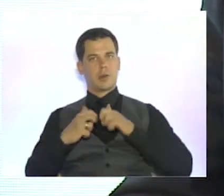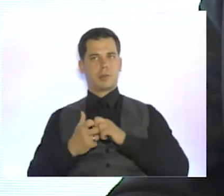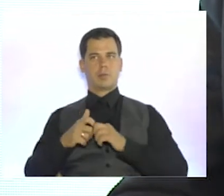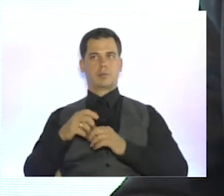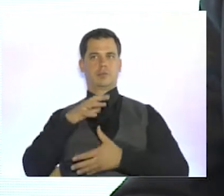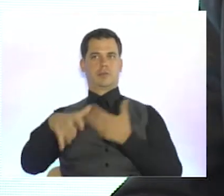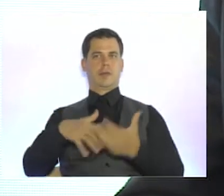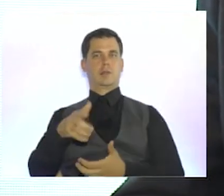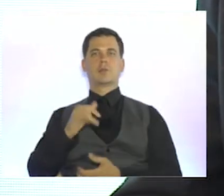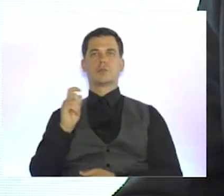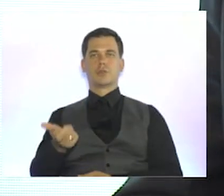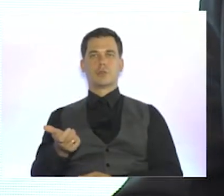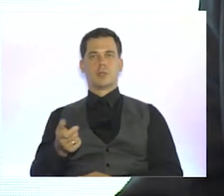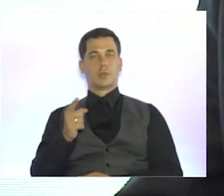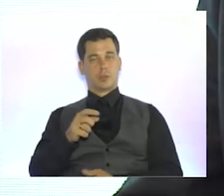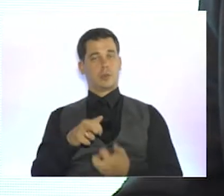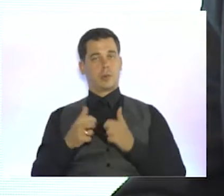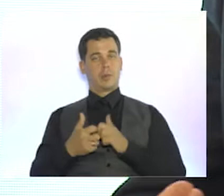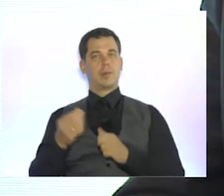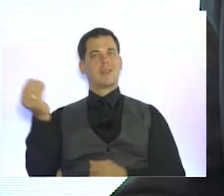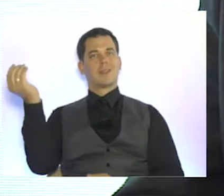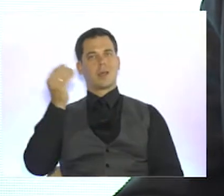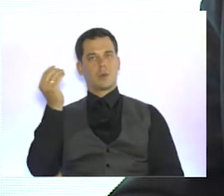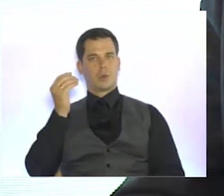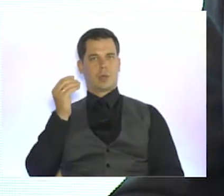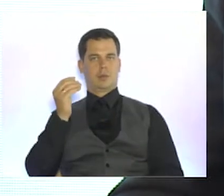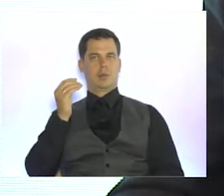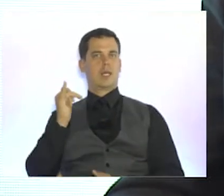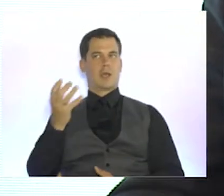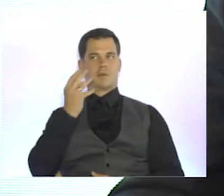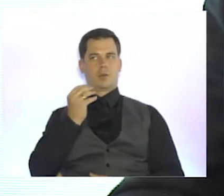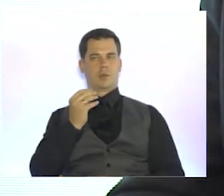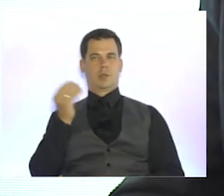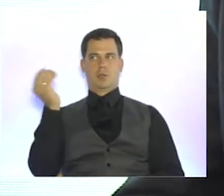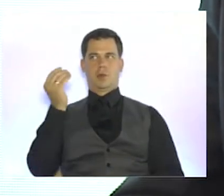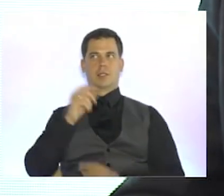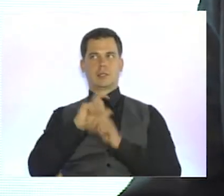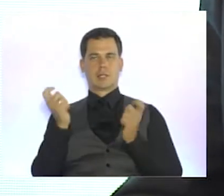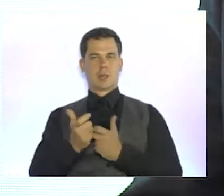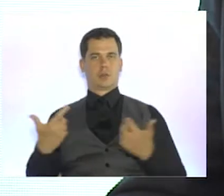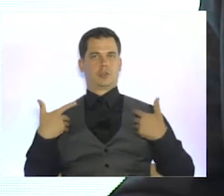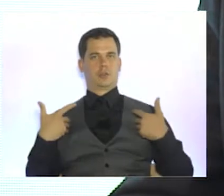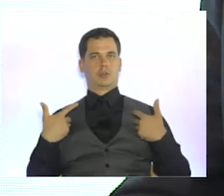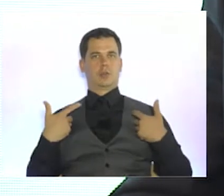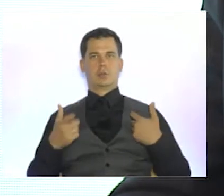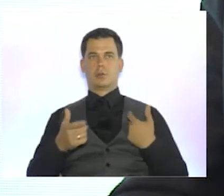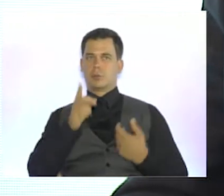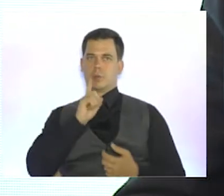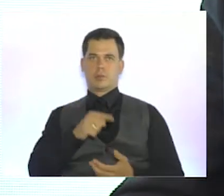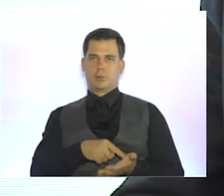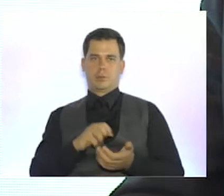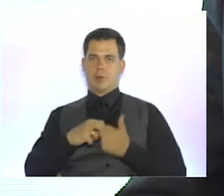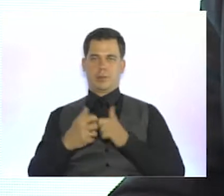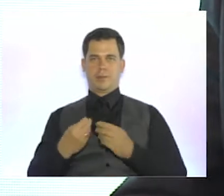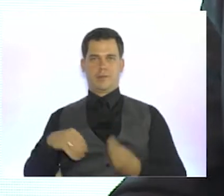świata jest tak naprawdę nauka uczenia się przez całe życie. To jest bezsporne.